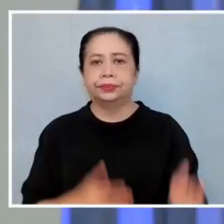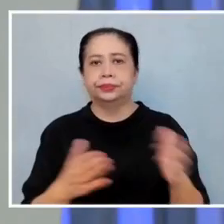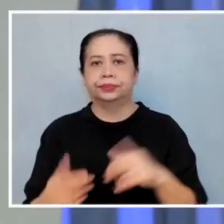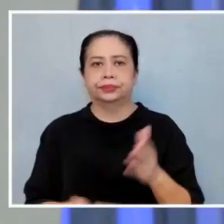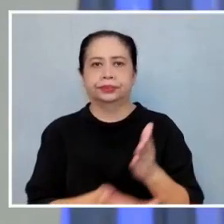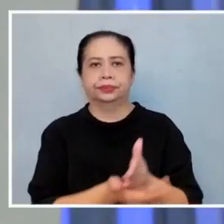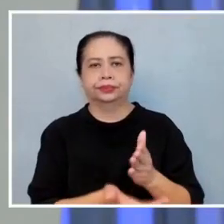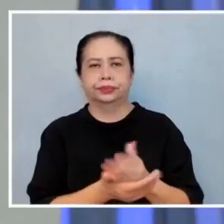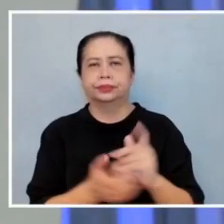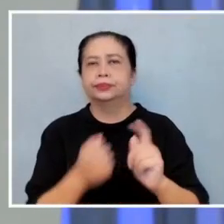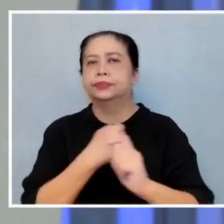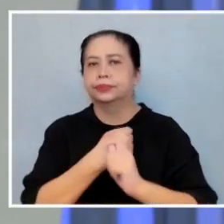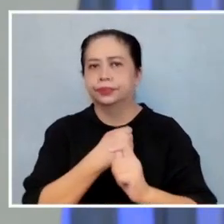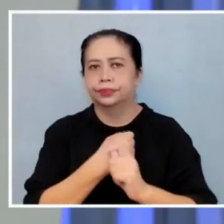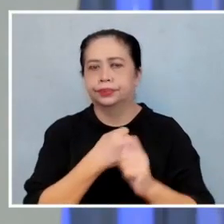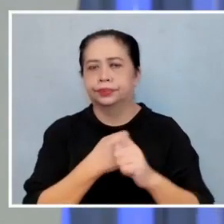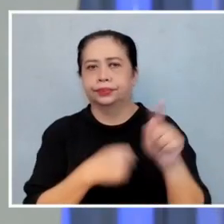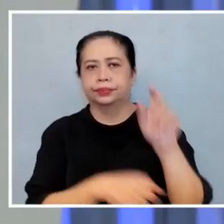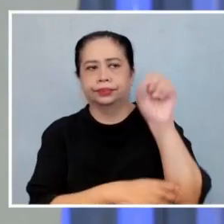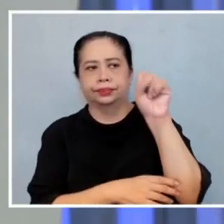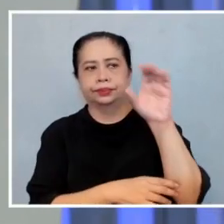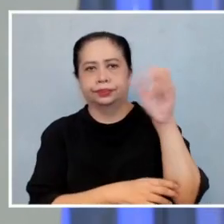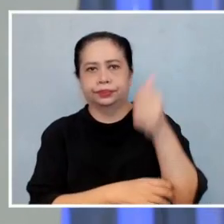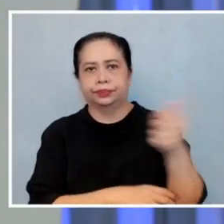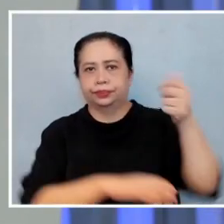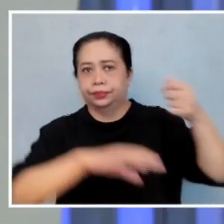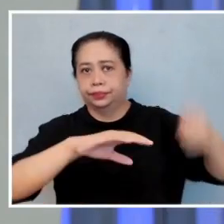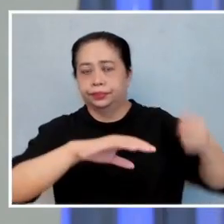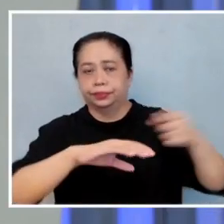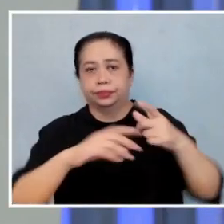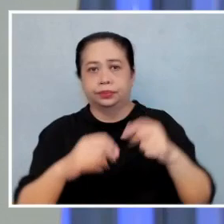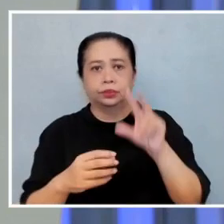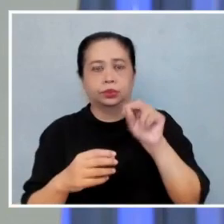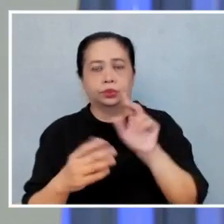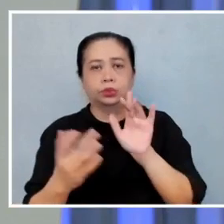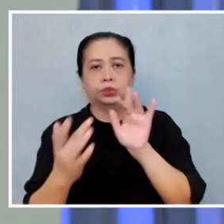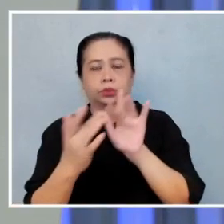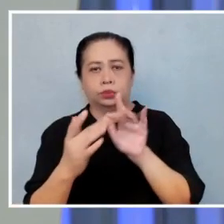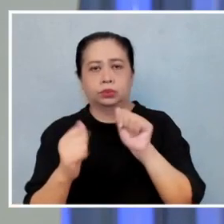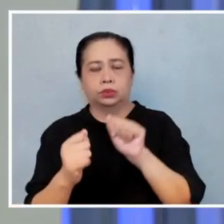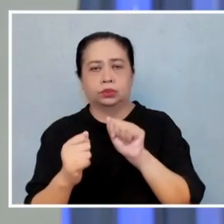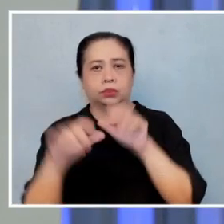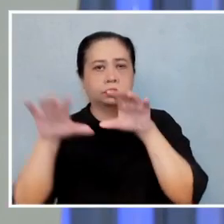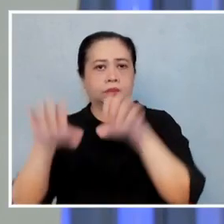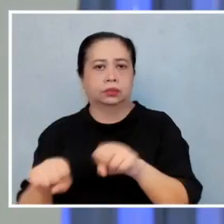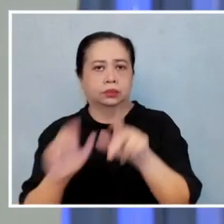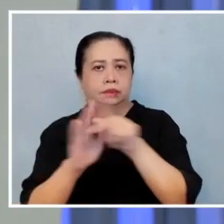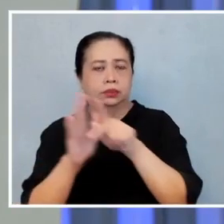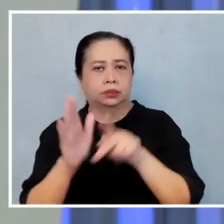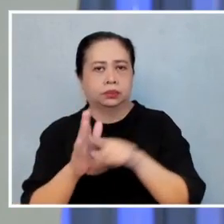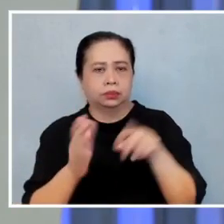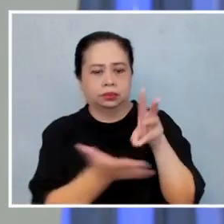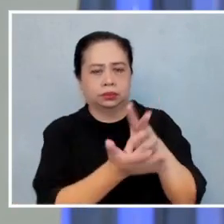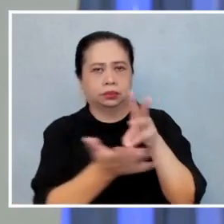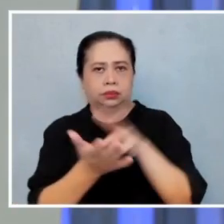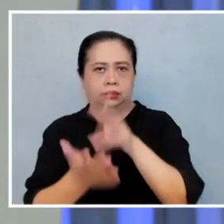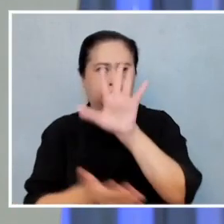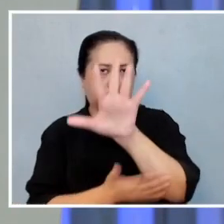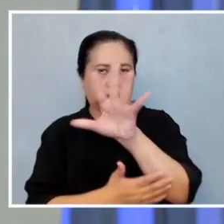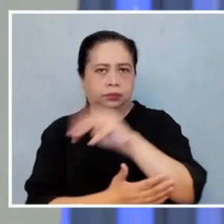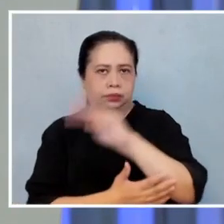Pinatitigil pansamantala ng Korte Suprema ang pagpapatupad ng no-contact apprehension policy sa 5 lungsod dito sa Metro